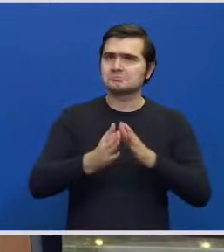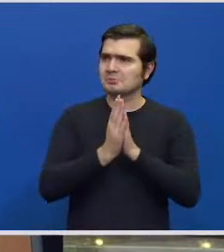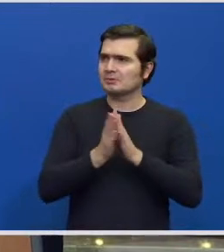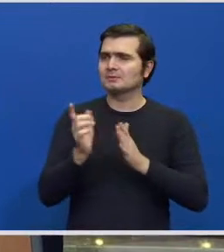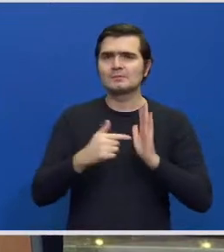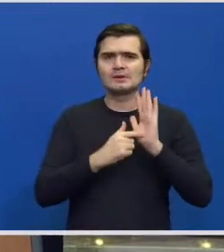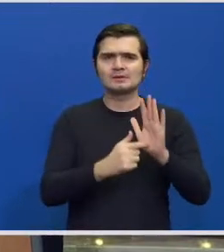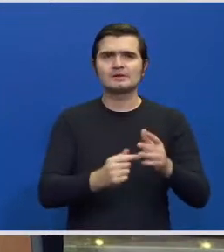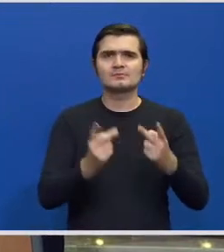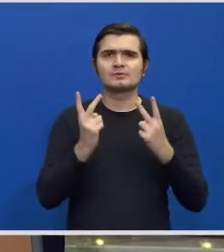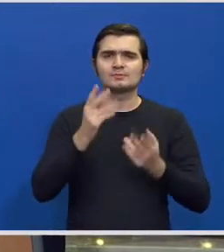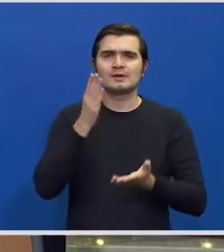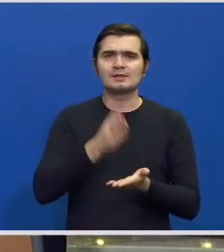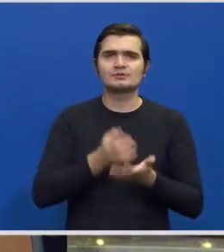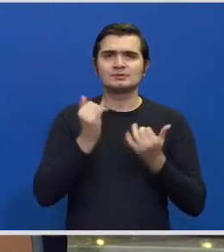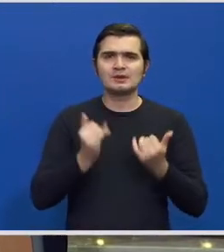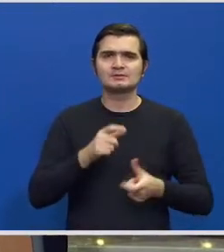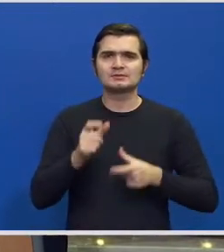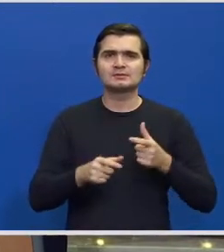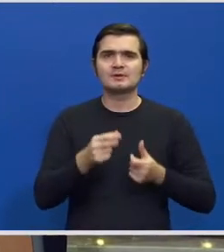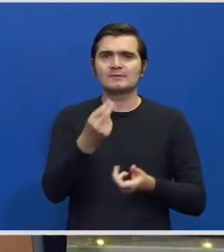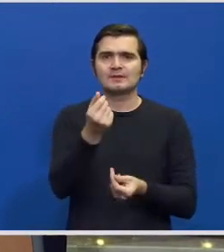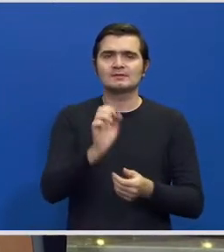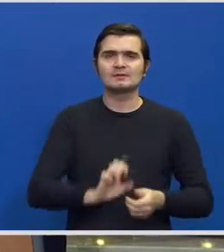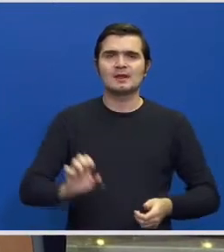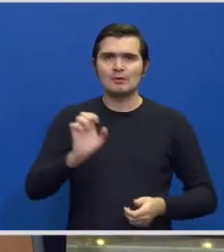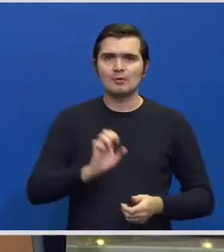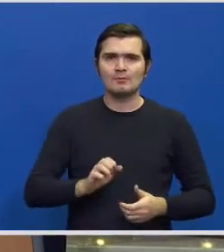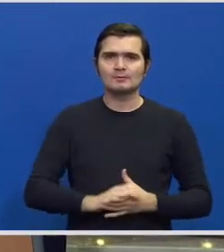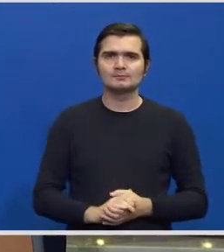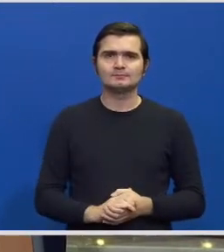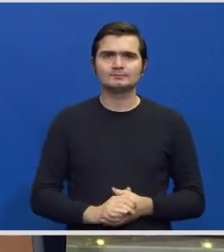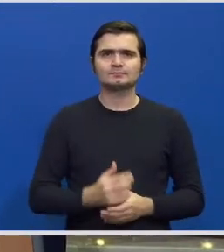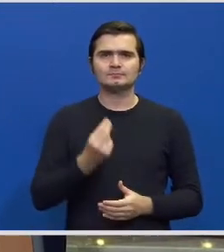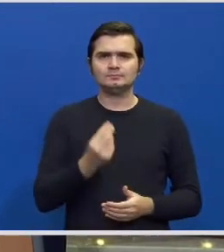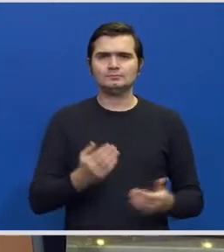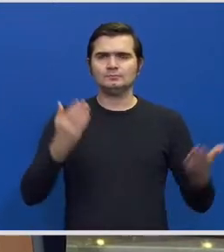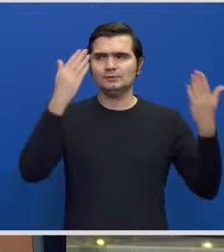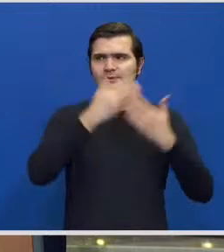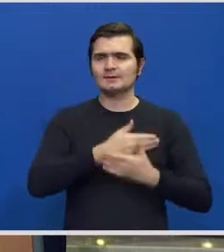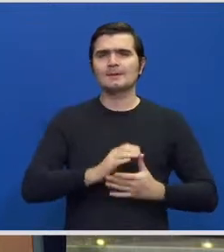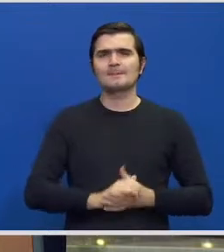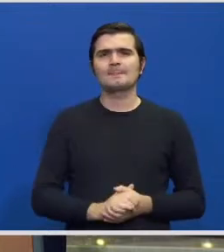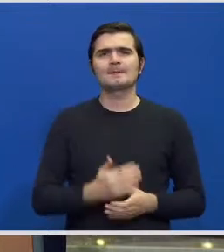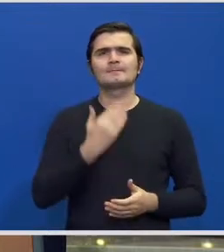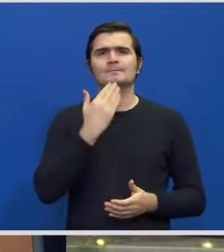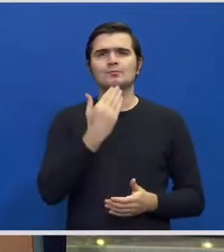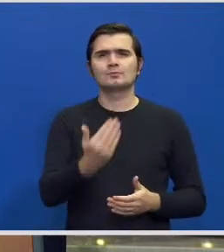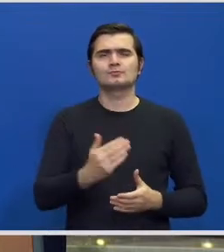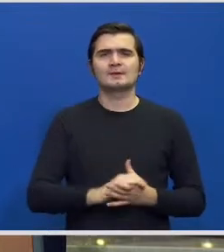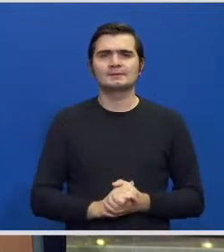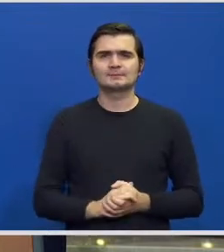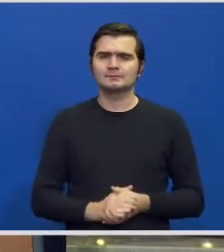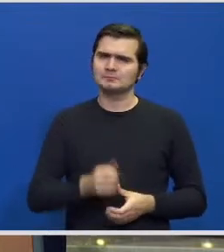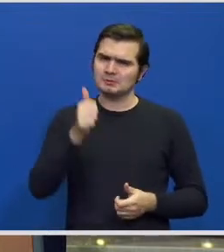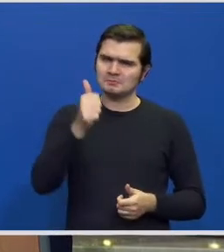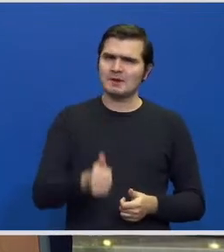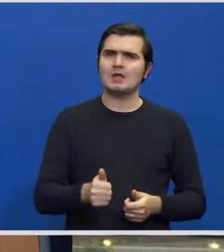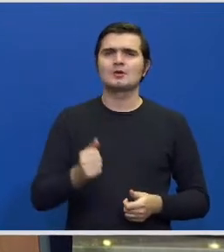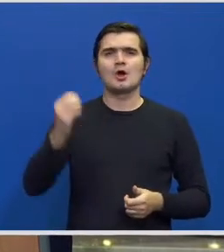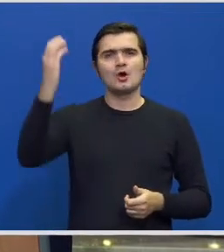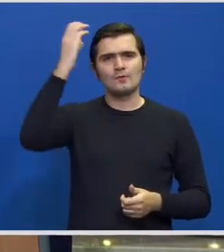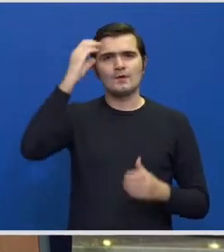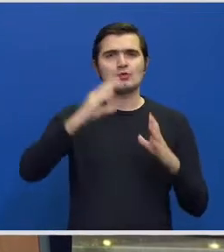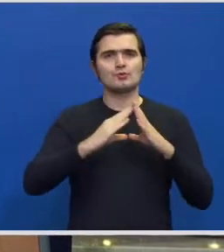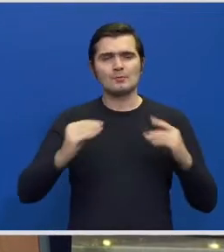o să vă rog să prezentați principalele decizii de astăzi legate de finanțările europene pentru România. Bună seara!